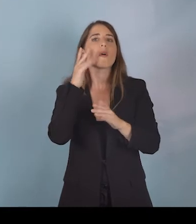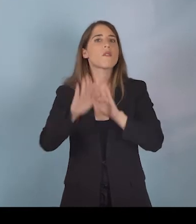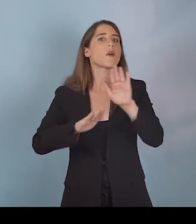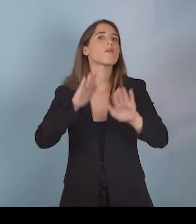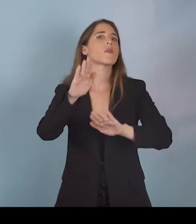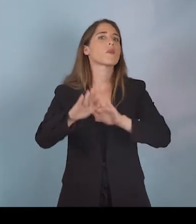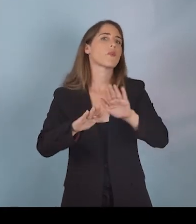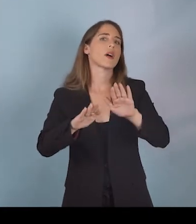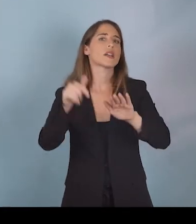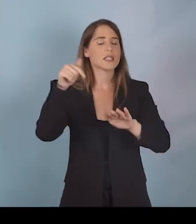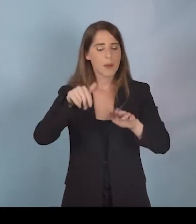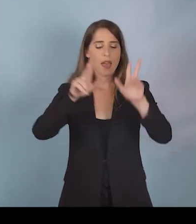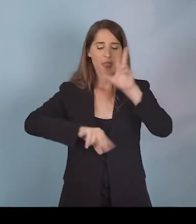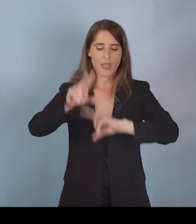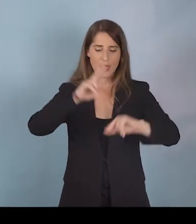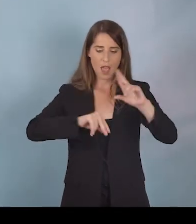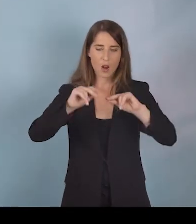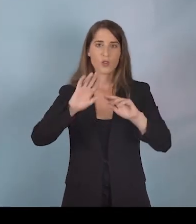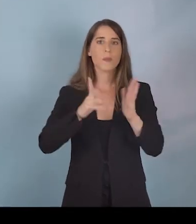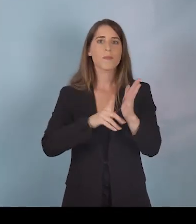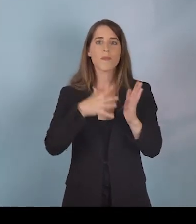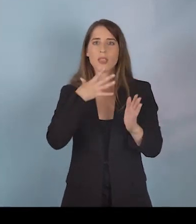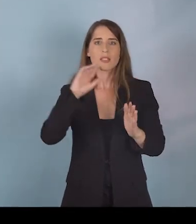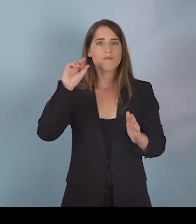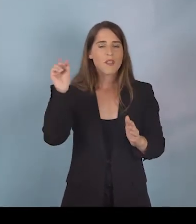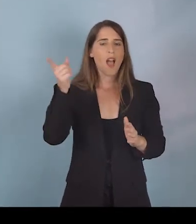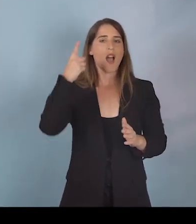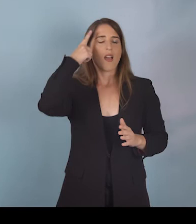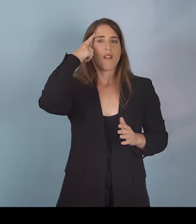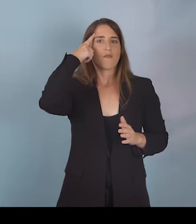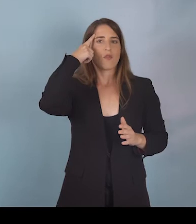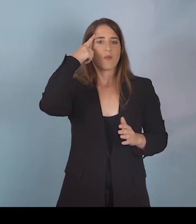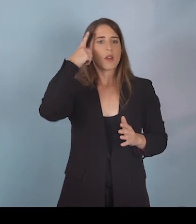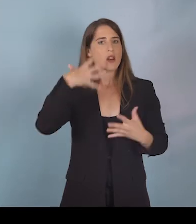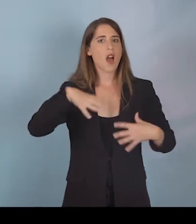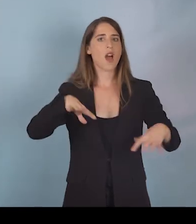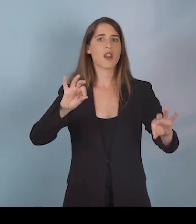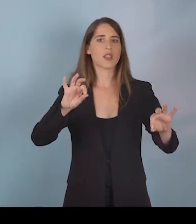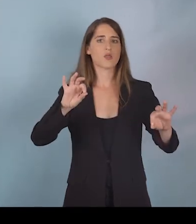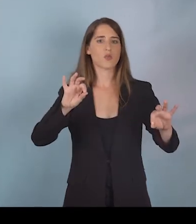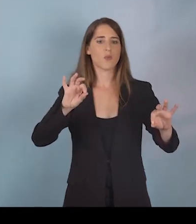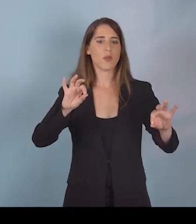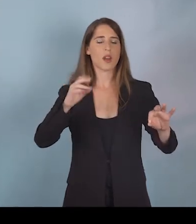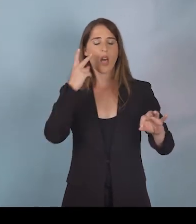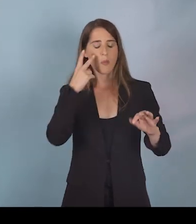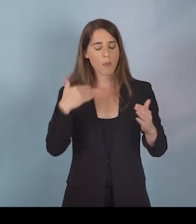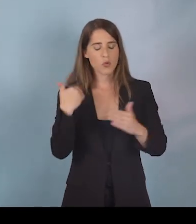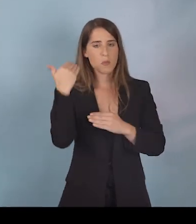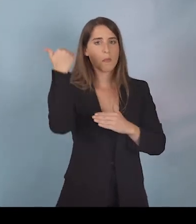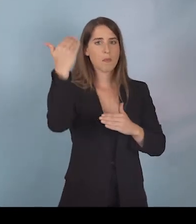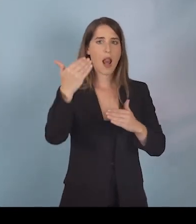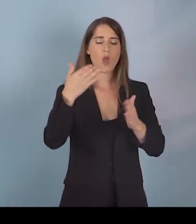να δούμε συστηματικά και αυτό βοηθάει αυτός ο διάλογος και μια απευθείας επαφή που σήμερα είναι μια αφορμή να ξεκινήσουμε, αλλά θέλουμε αυτό να